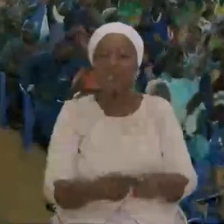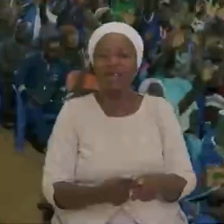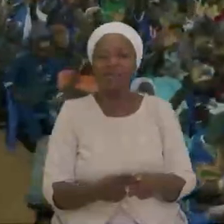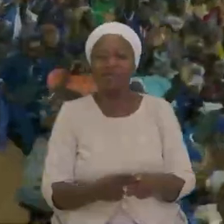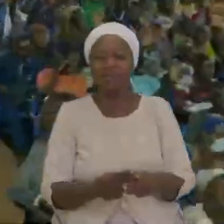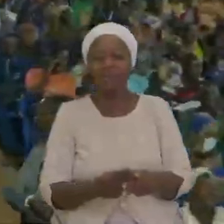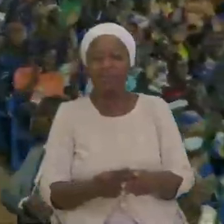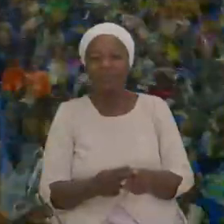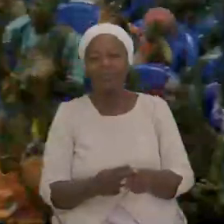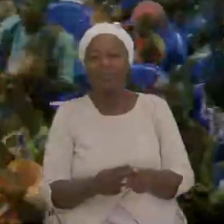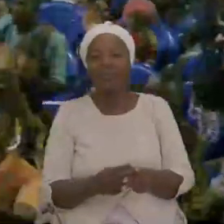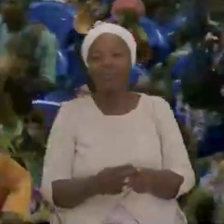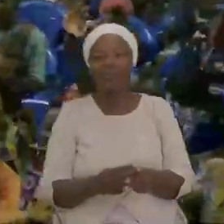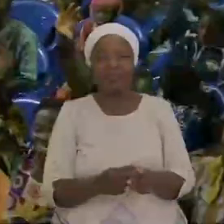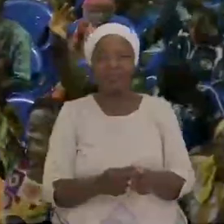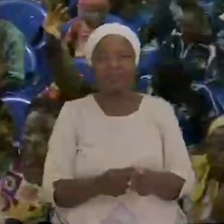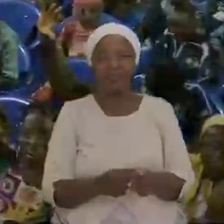nom de Jésus.